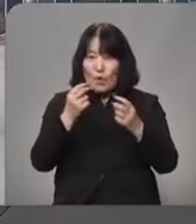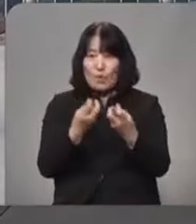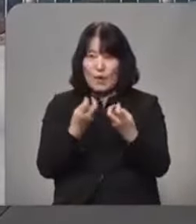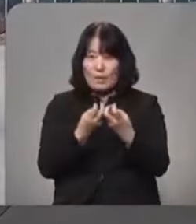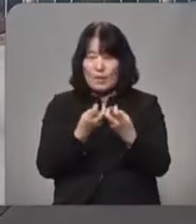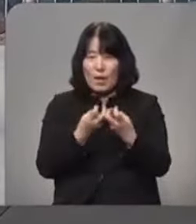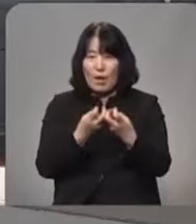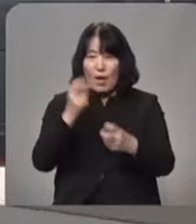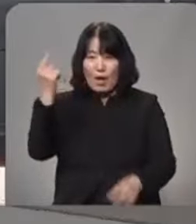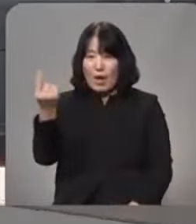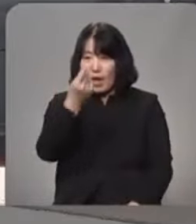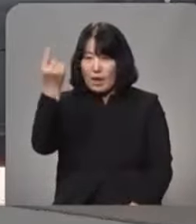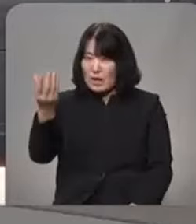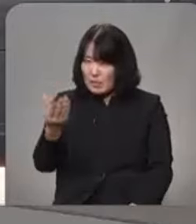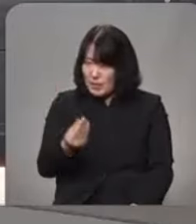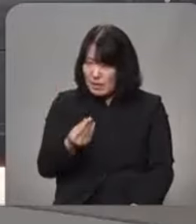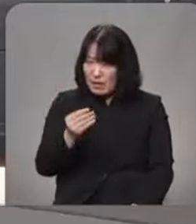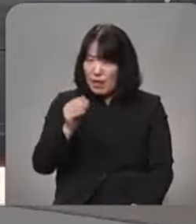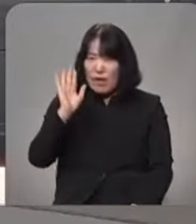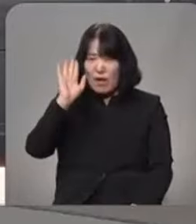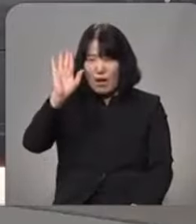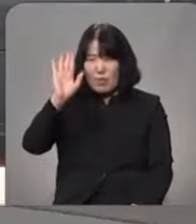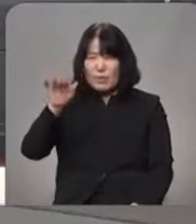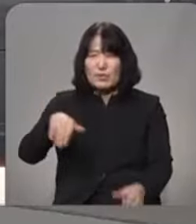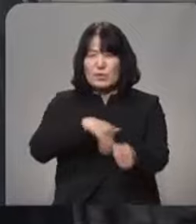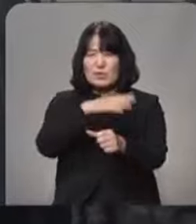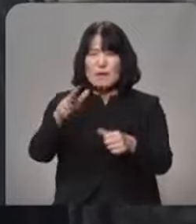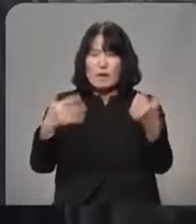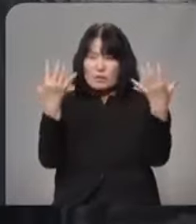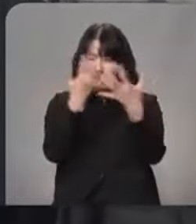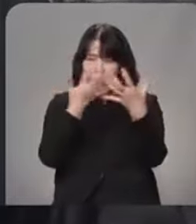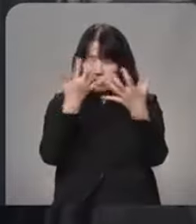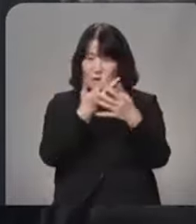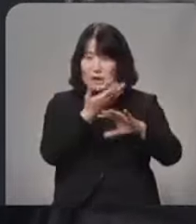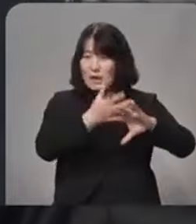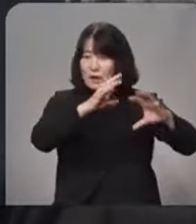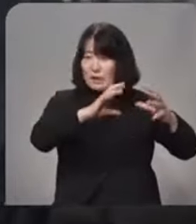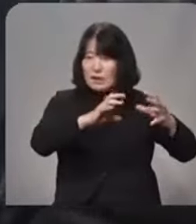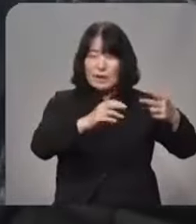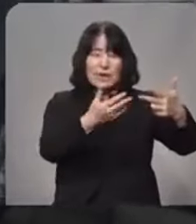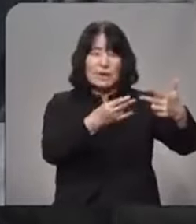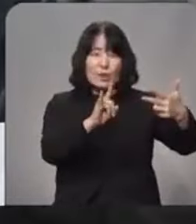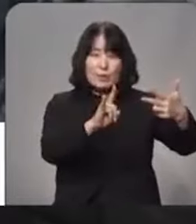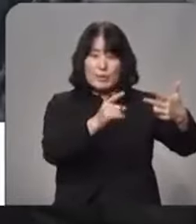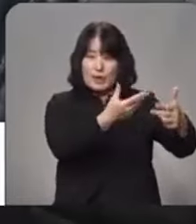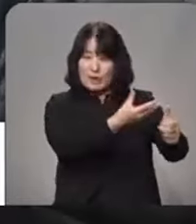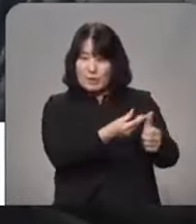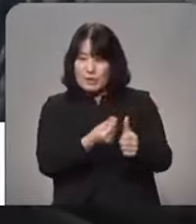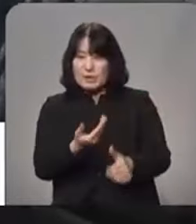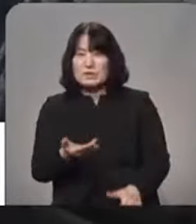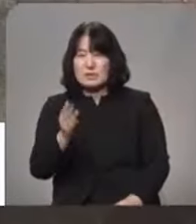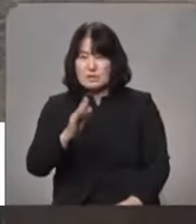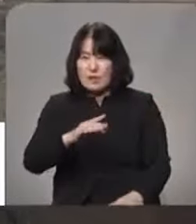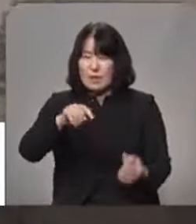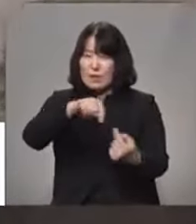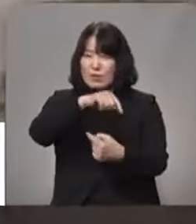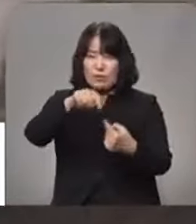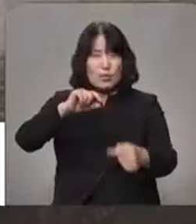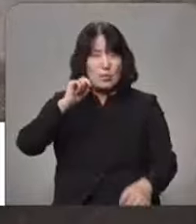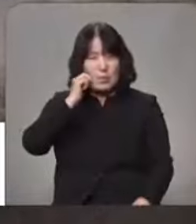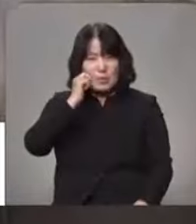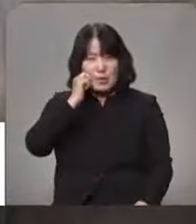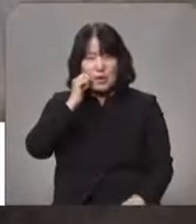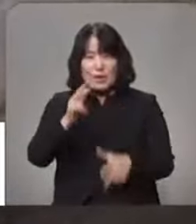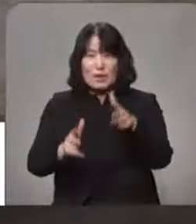사업도 전망이 불투명합니다. 올해 외국에서 진화 헬기 7대를 빌렸지만 운항 실적이 적어 사업비